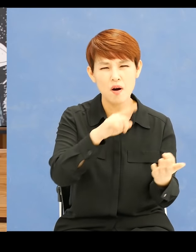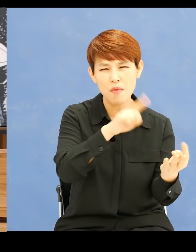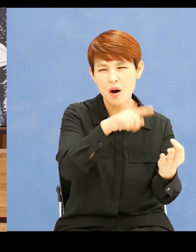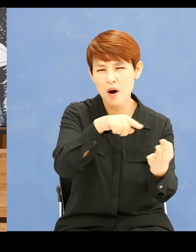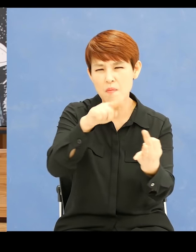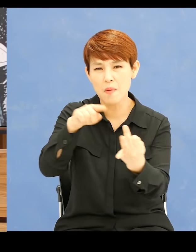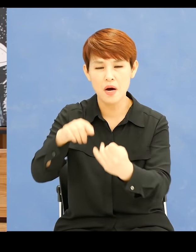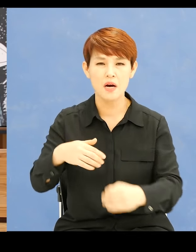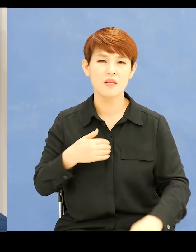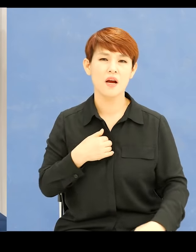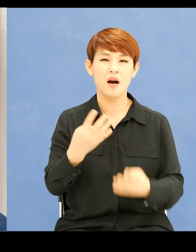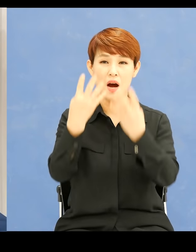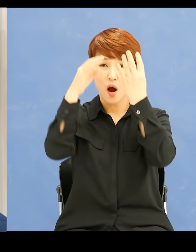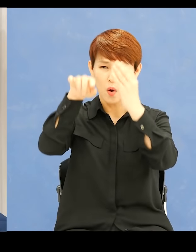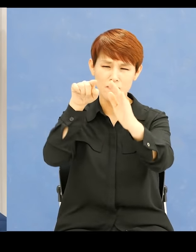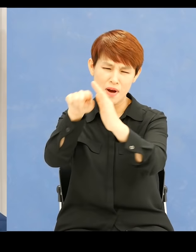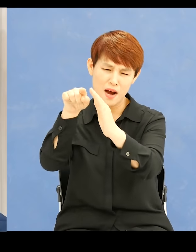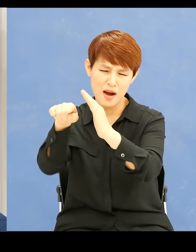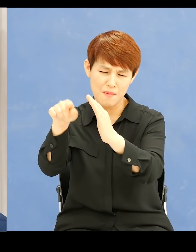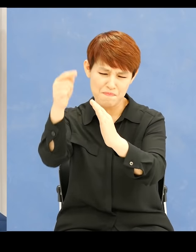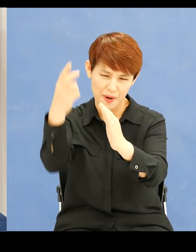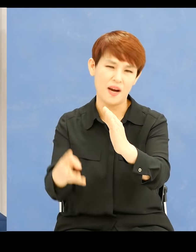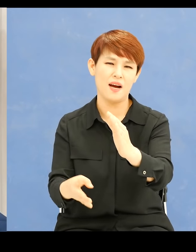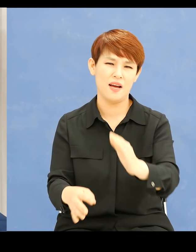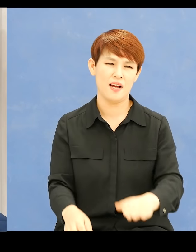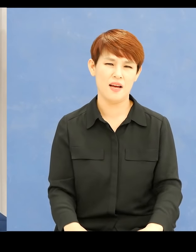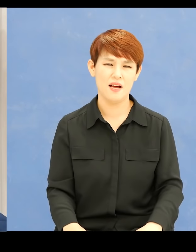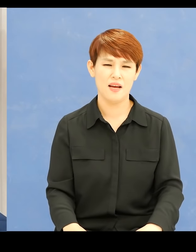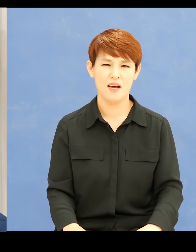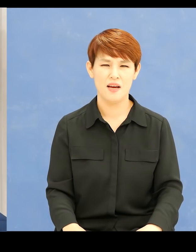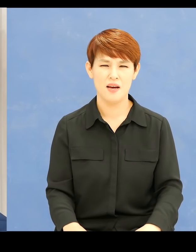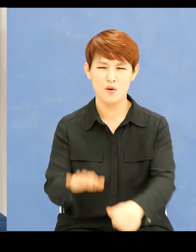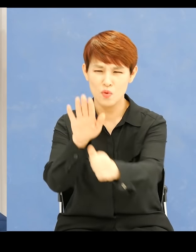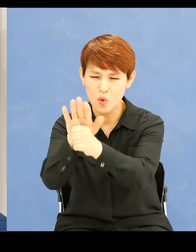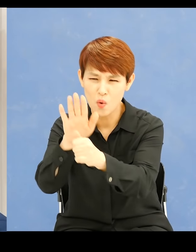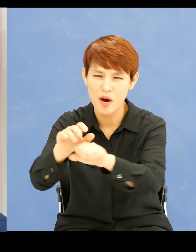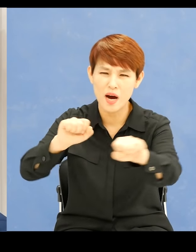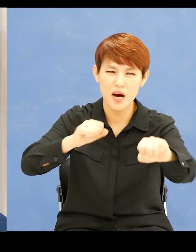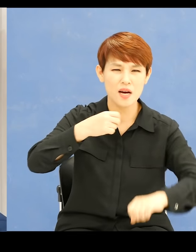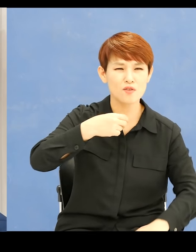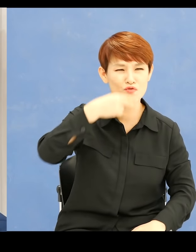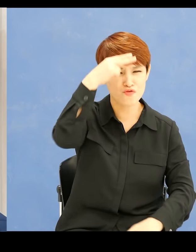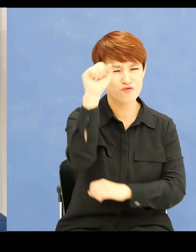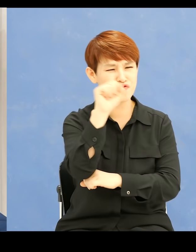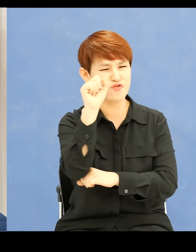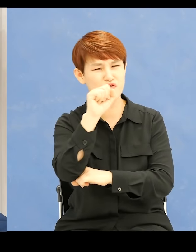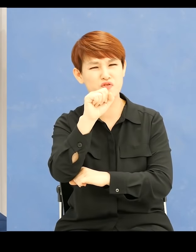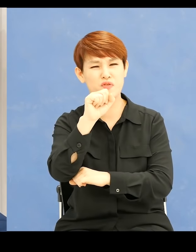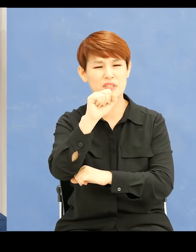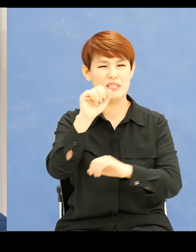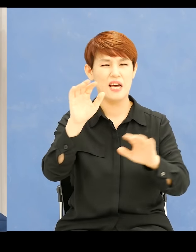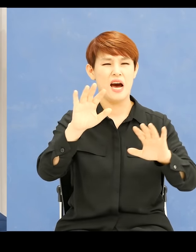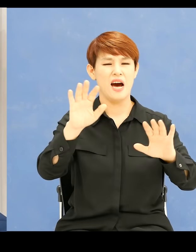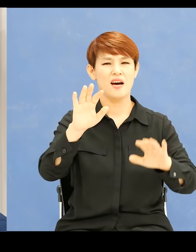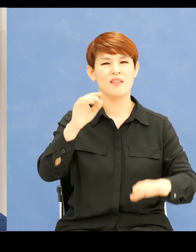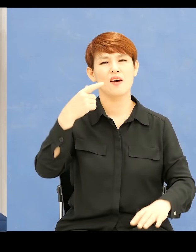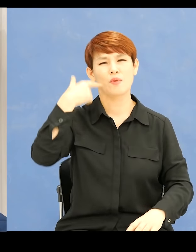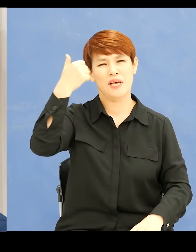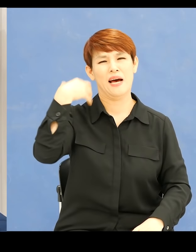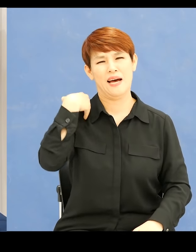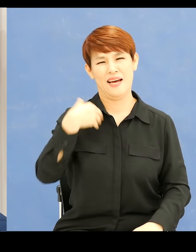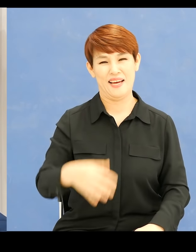분들, 제가 제일을 얼마나 많이 갔다 왔는지 모릅니다. 네. 교도소를 빼내오고 뭐 하고 또 음주운전하며 가가지고 또 목사의